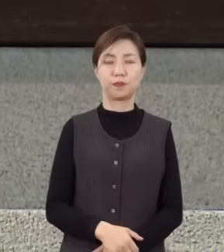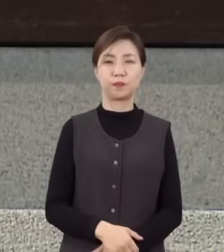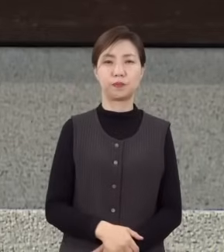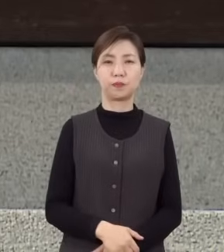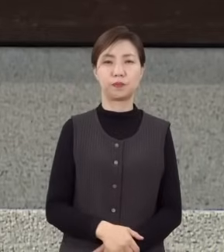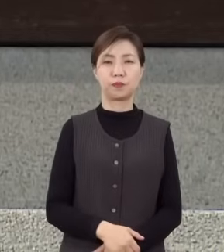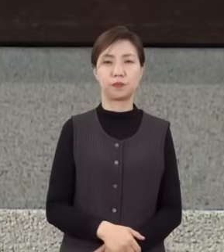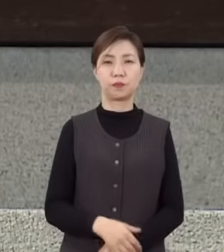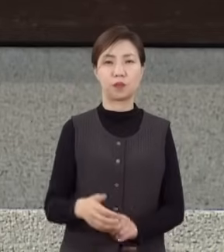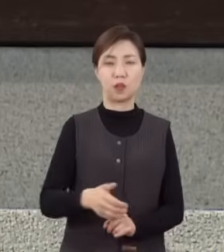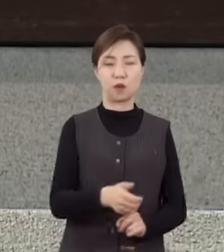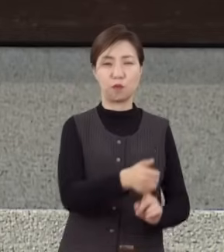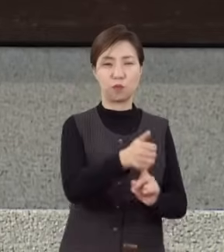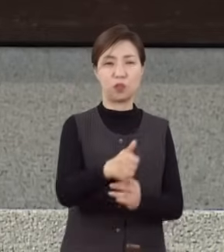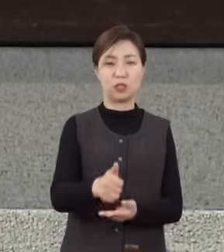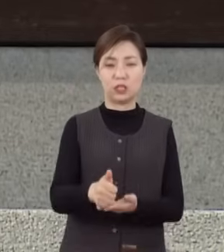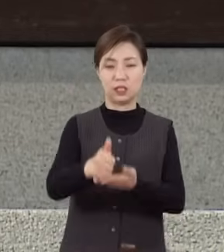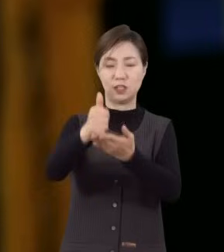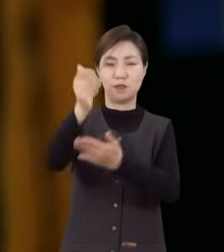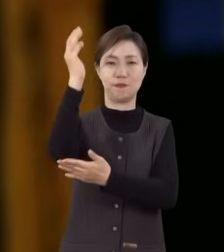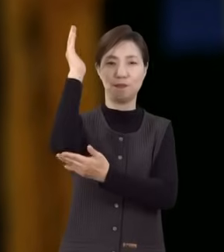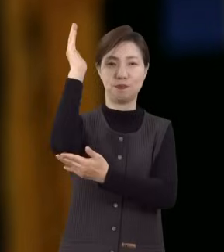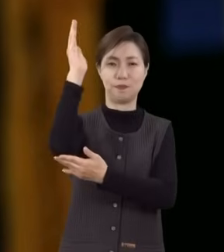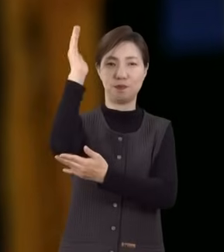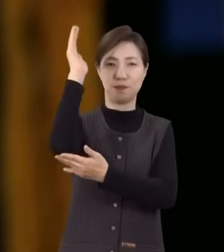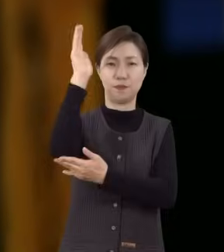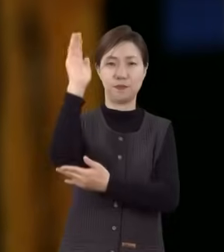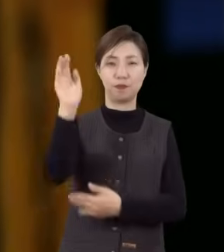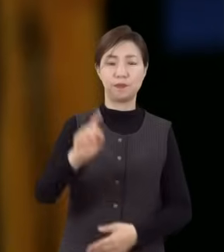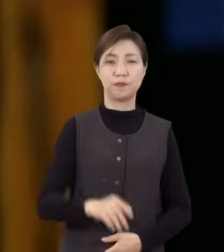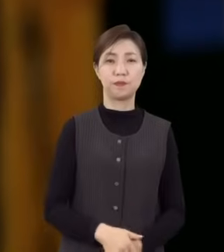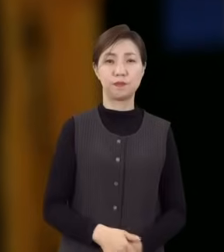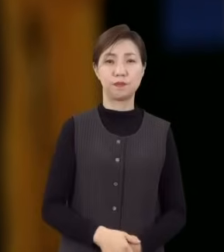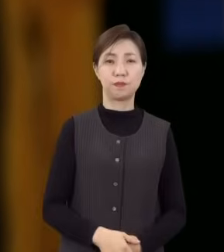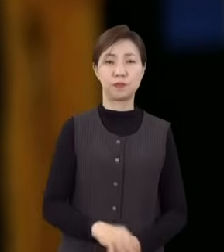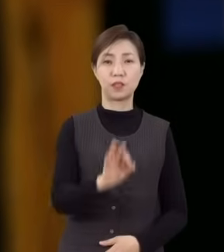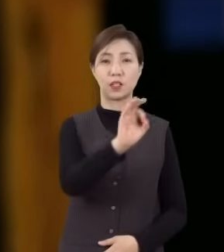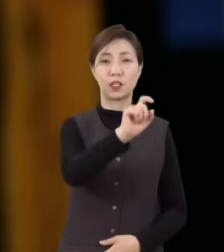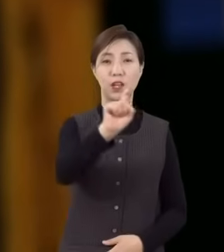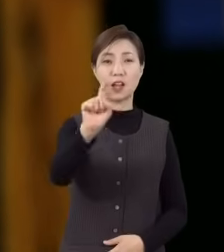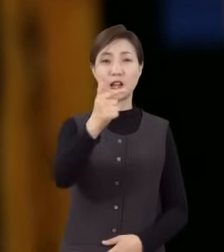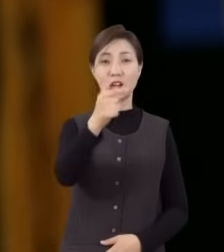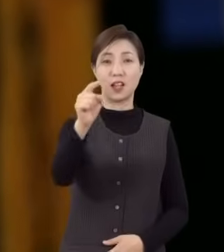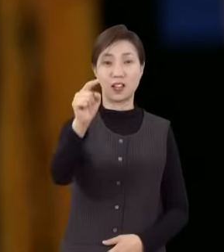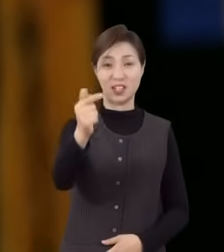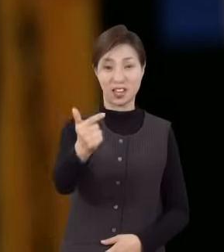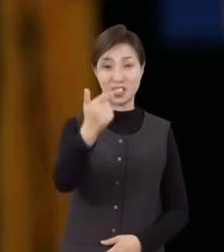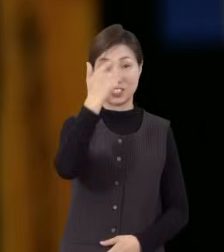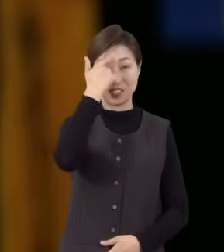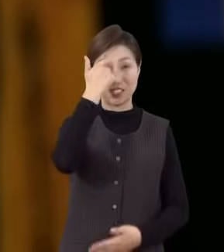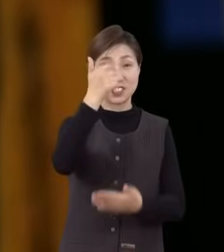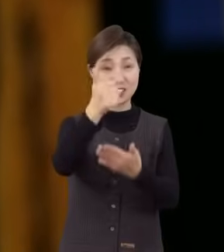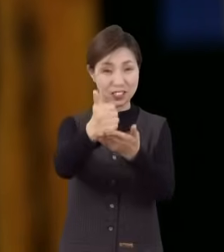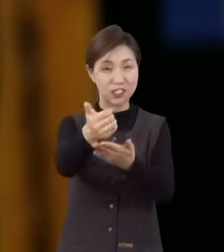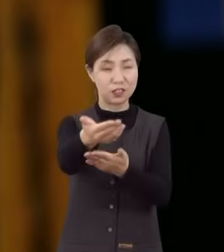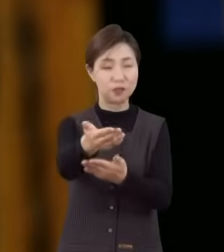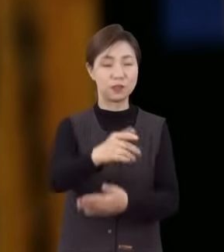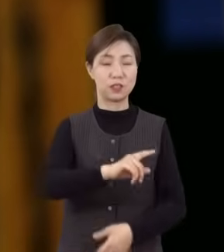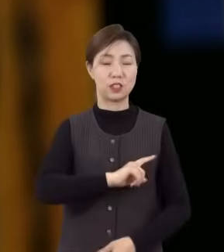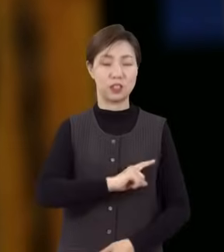부처님이 이와 같이 말씀하십니다. 아나니어, 아나니어,